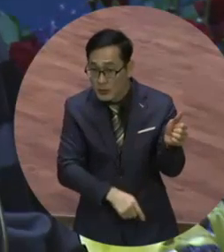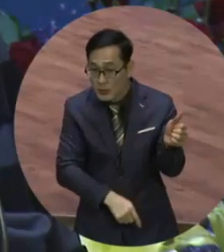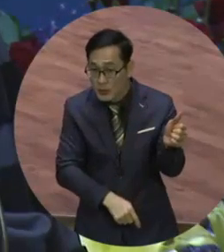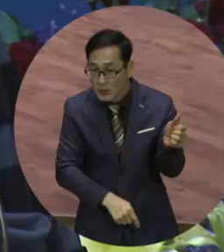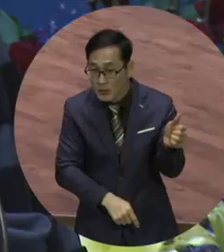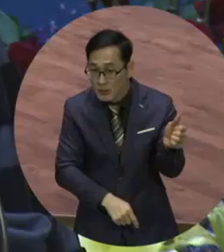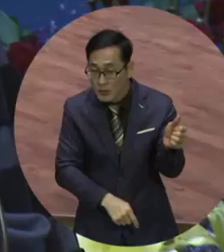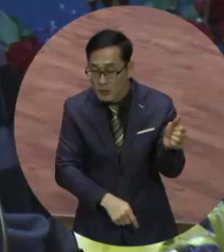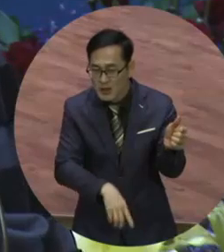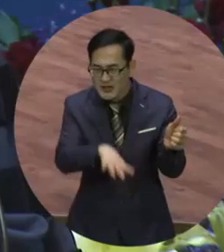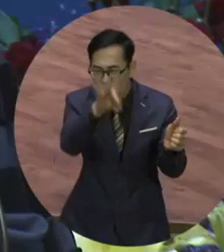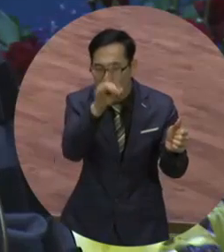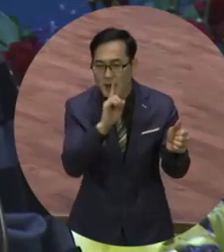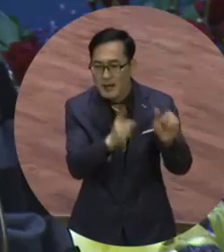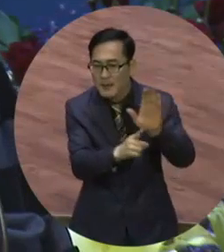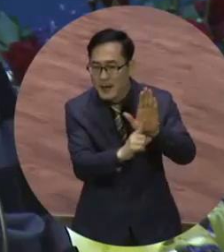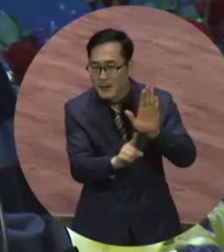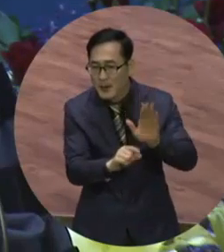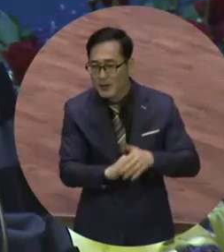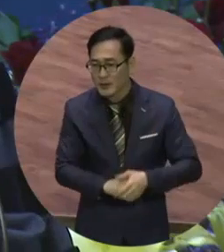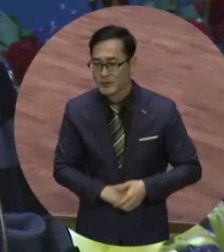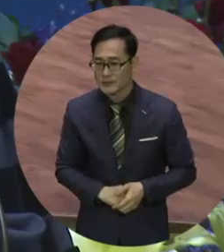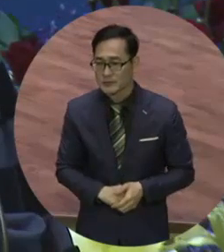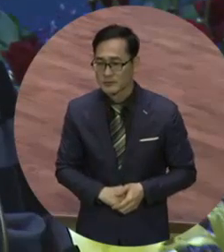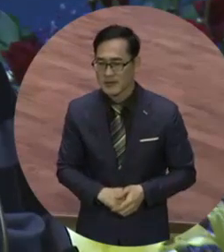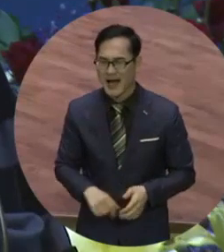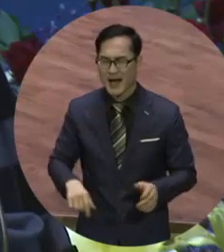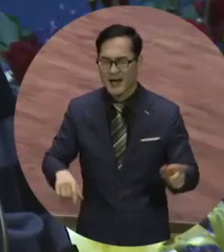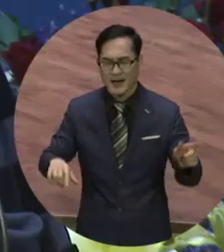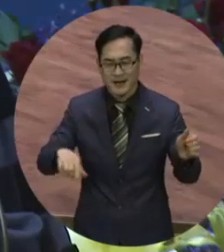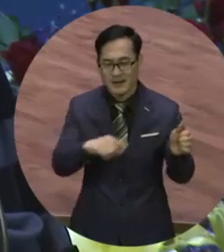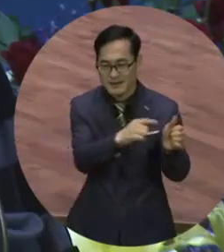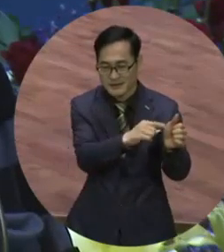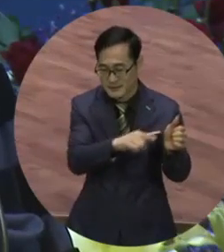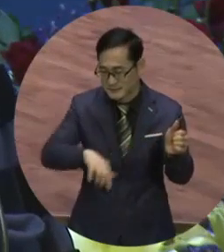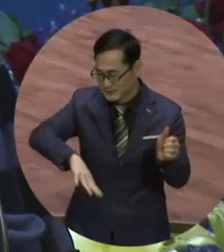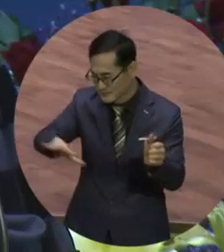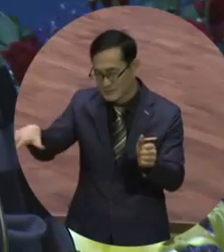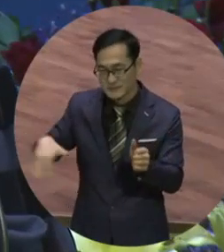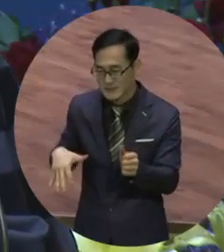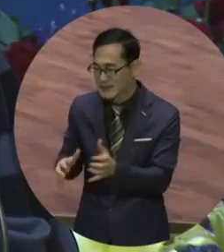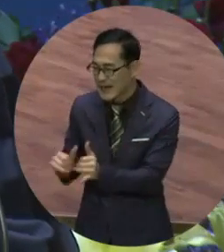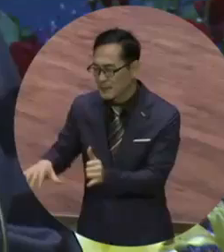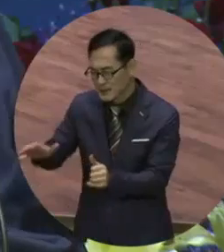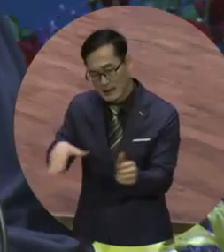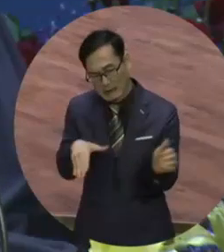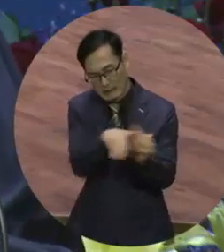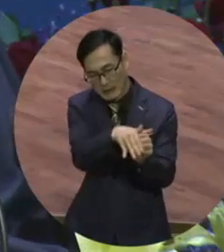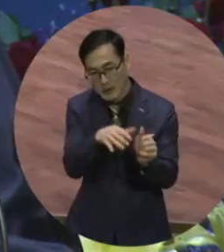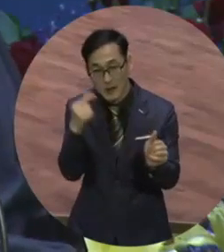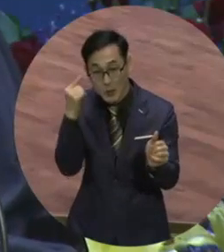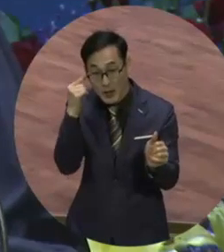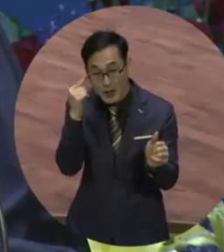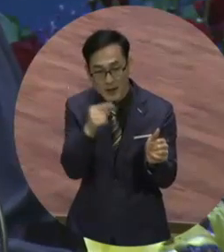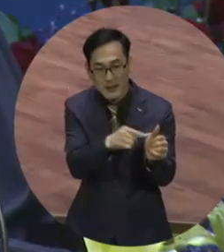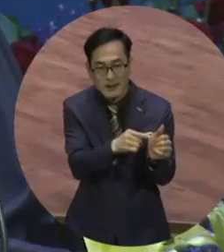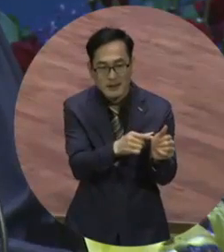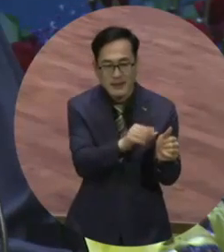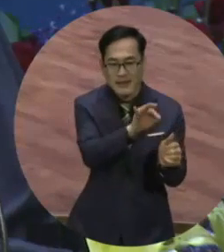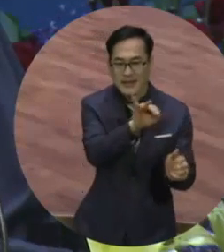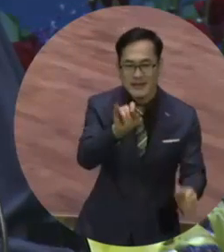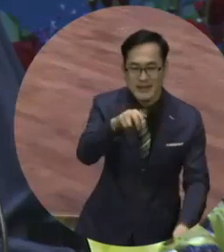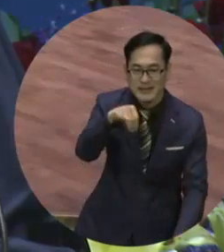바울이 주장하는 이신칭입니다. 구원의 진리, 이거 때문에 그래요.